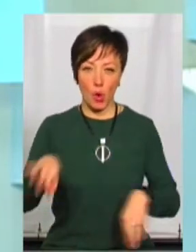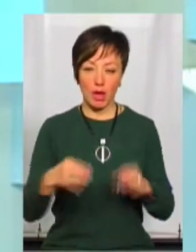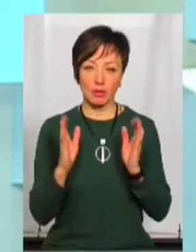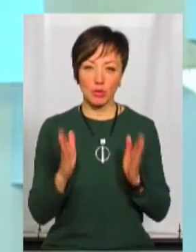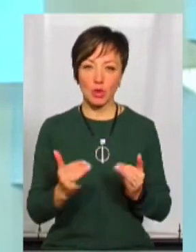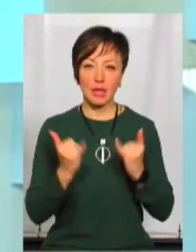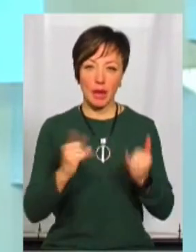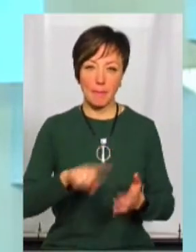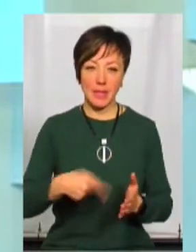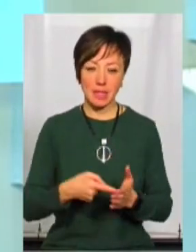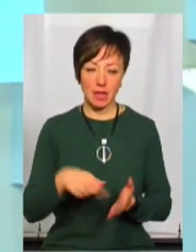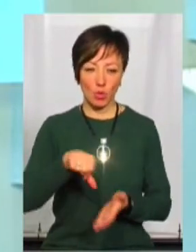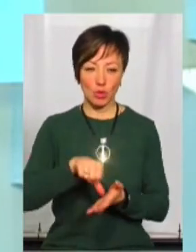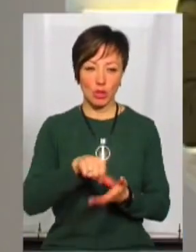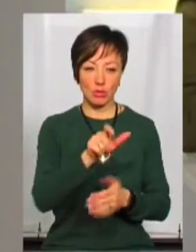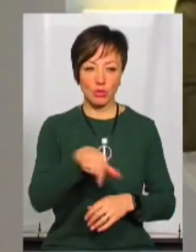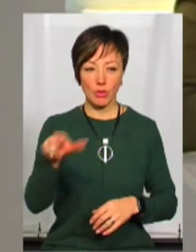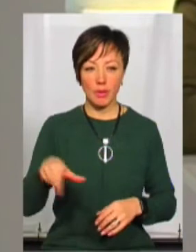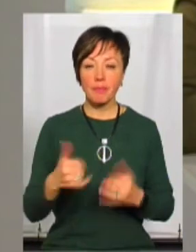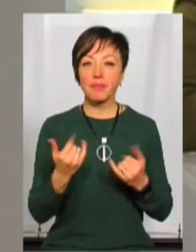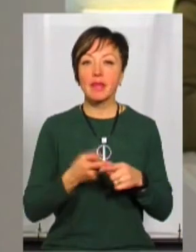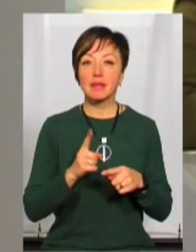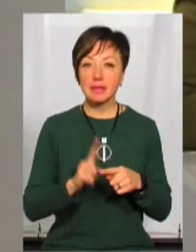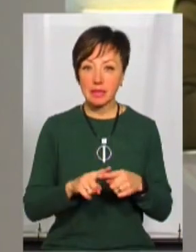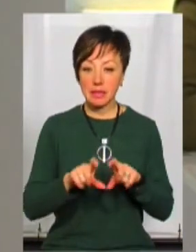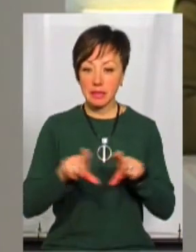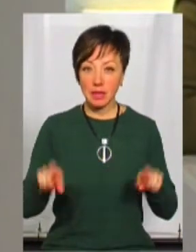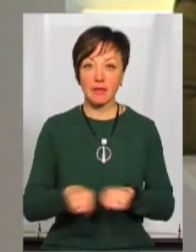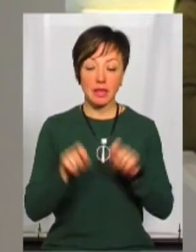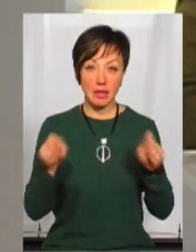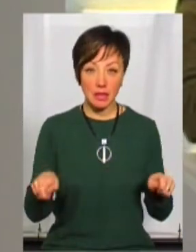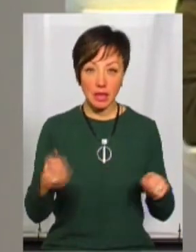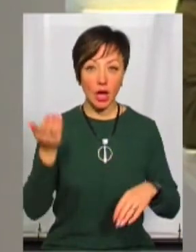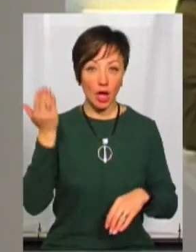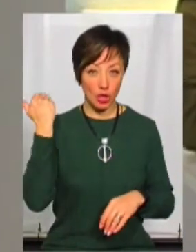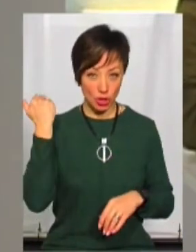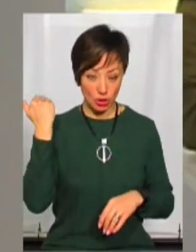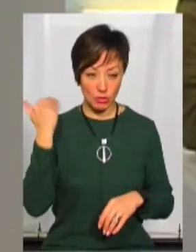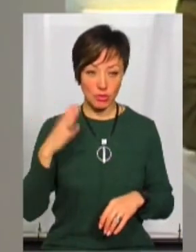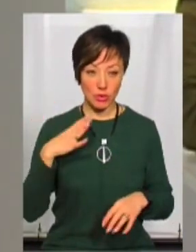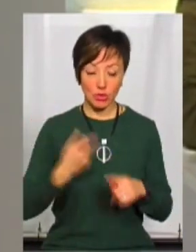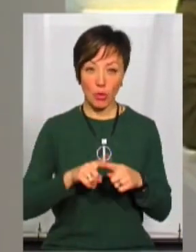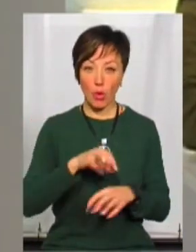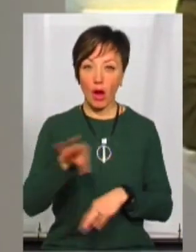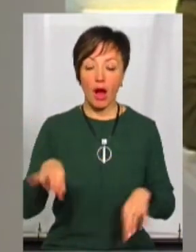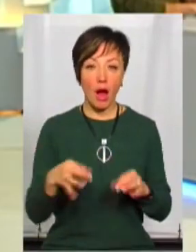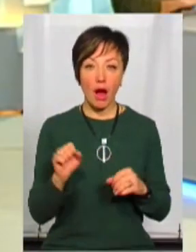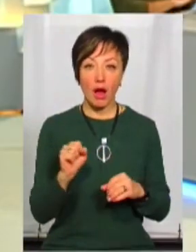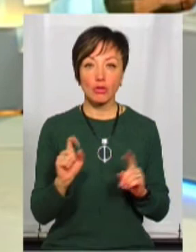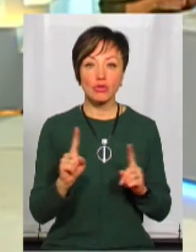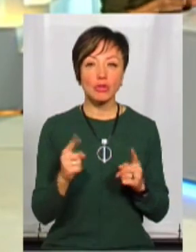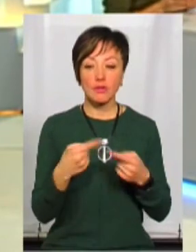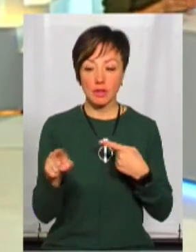буде для міських дільничних. А от ці станції, я так розумію, вони були відкриті раніше, цього проєкту. А